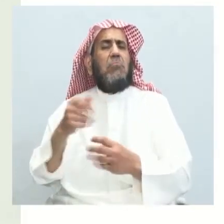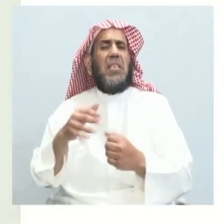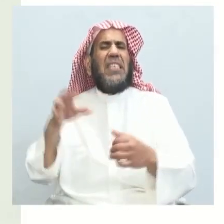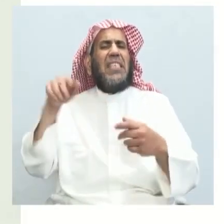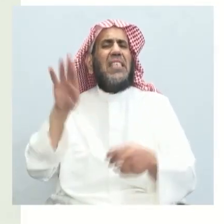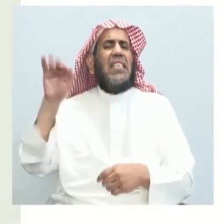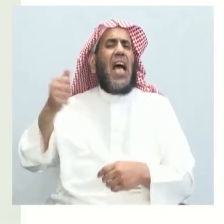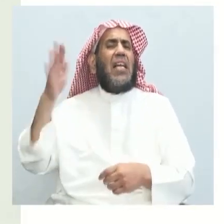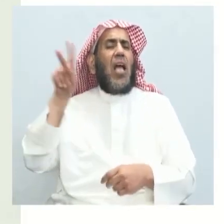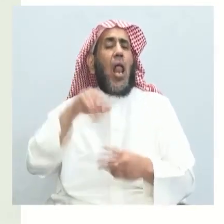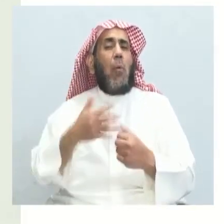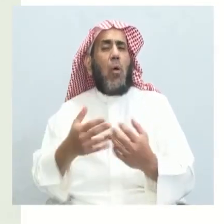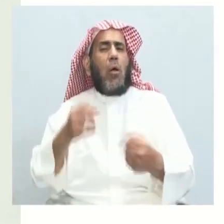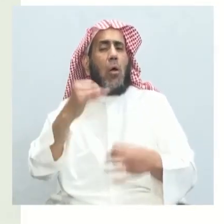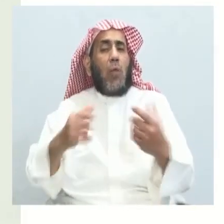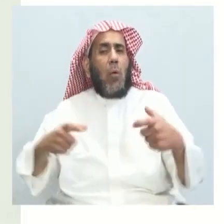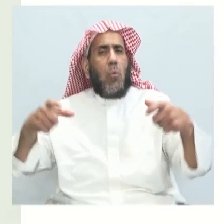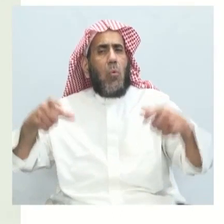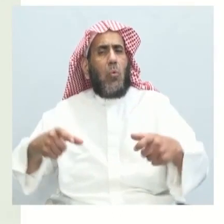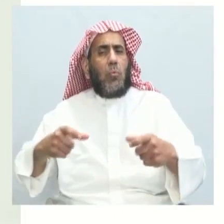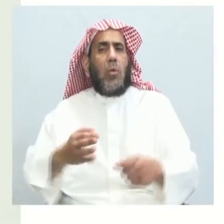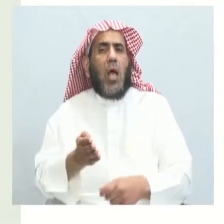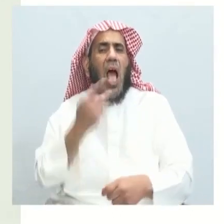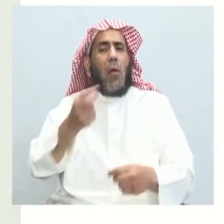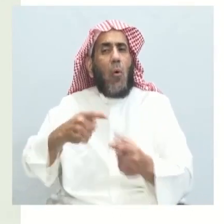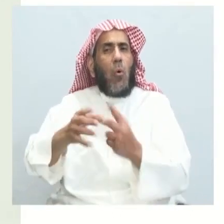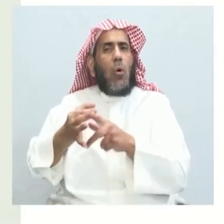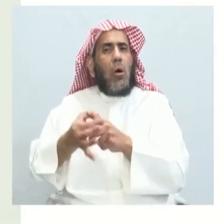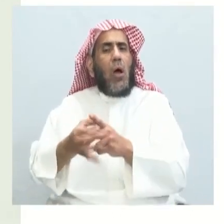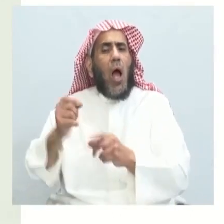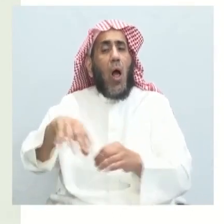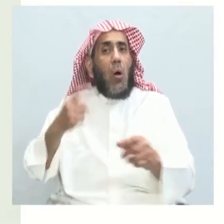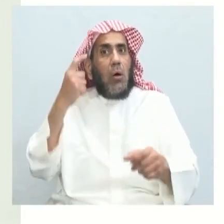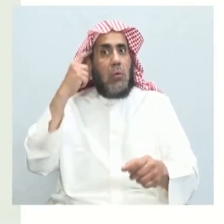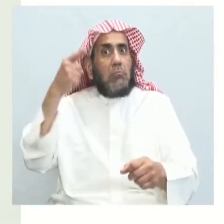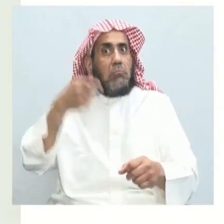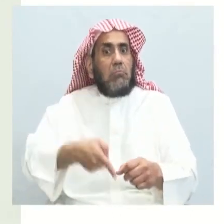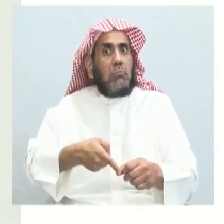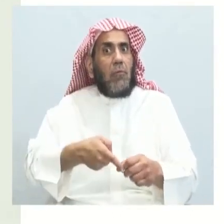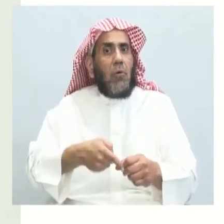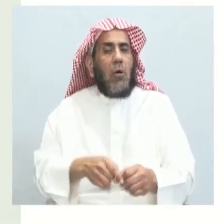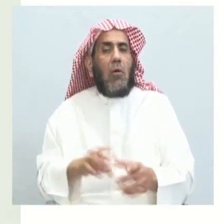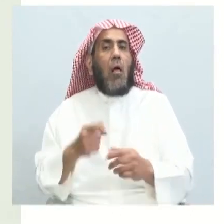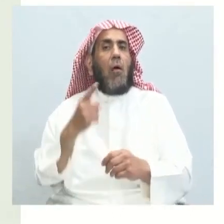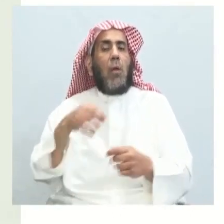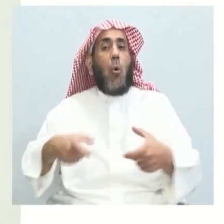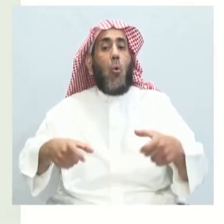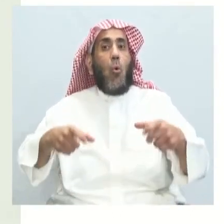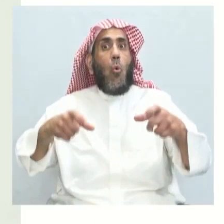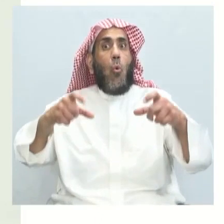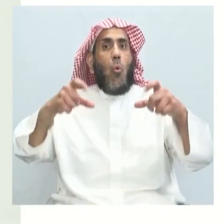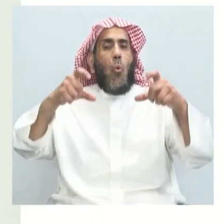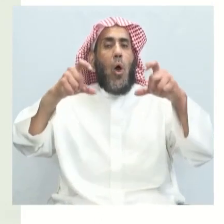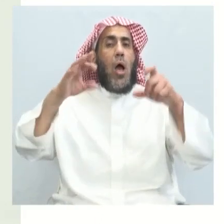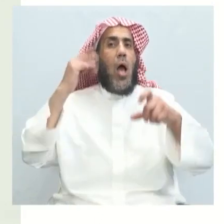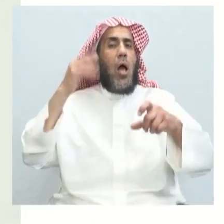الشاد فتاتيه بلبنها فقد طلب مرقش ان يلقى خاتم له حتى هي تعرف هذا الخاتم فلما شربت من اللبن